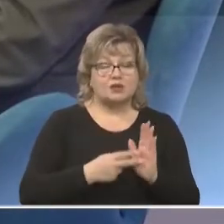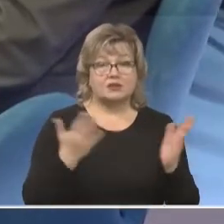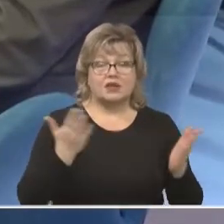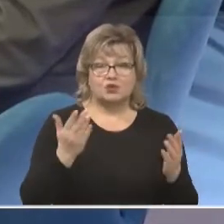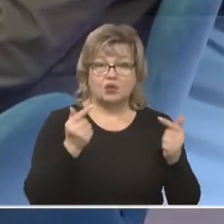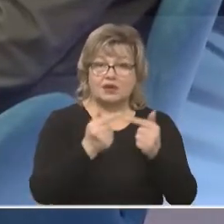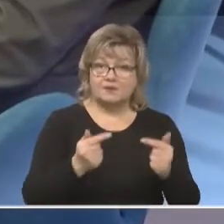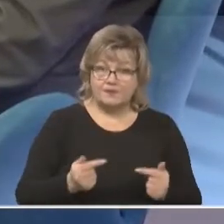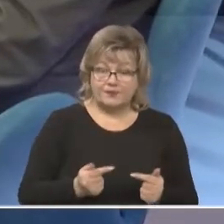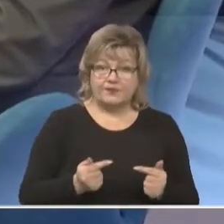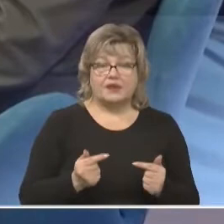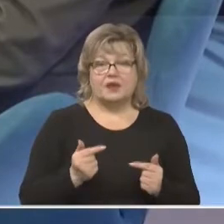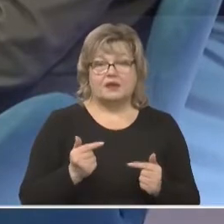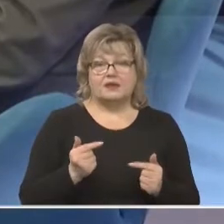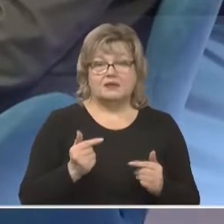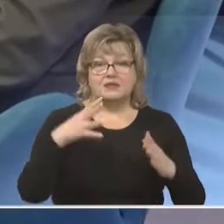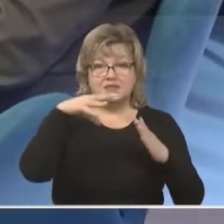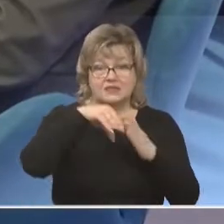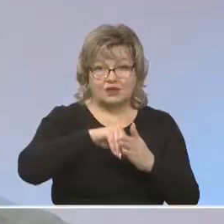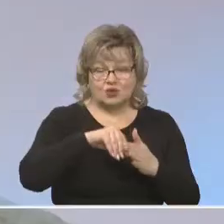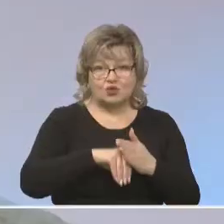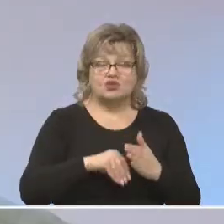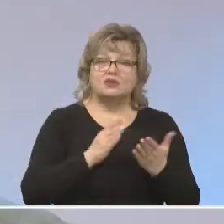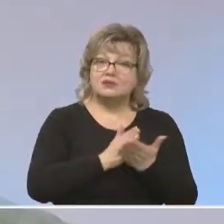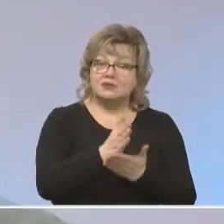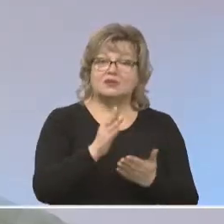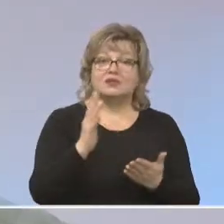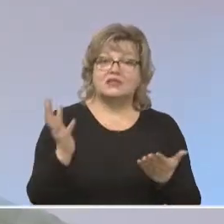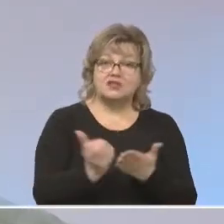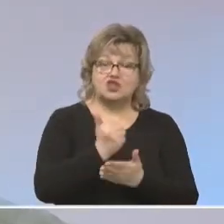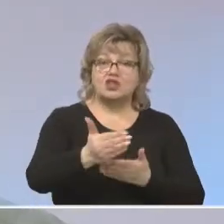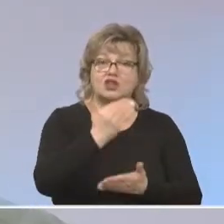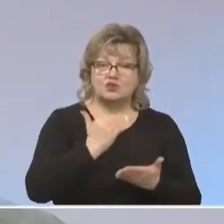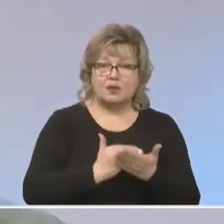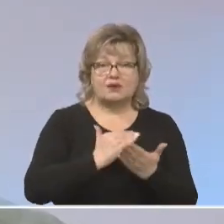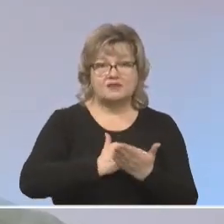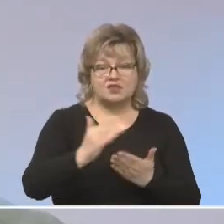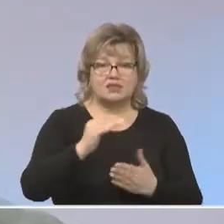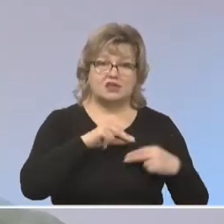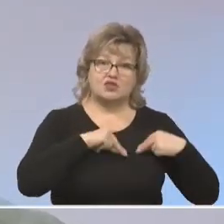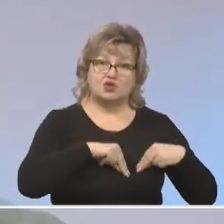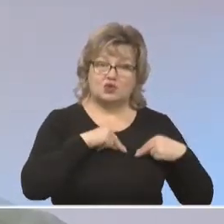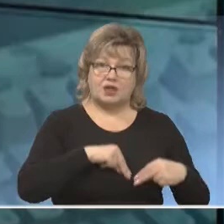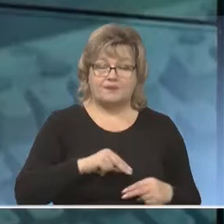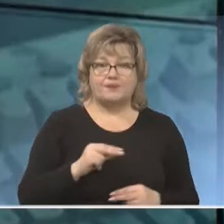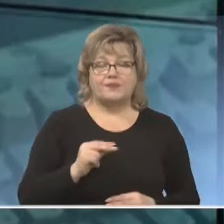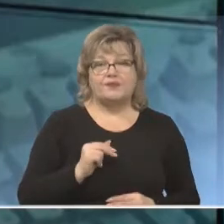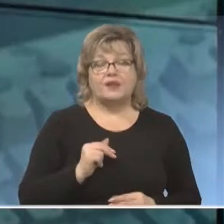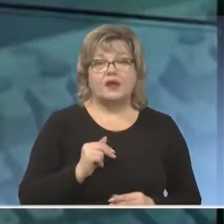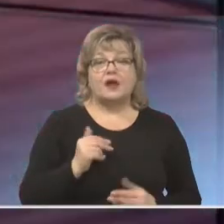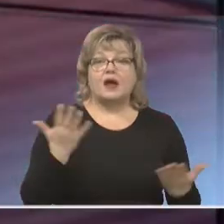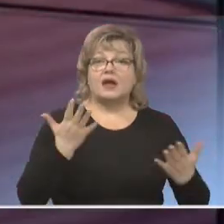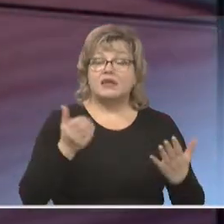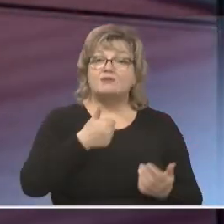непосредственно вот он заточен на достижение результата повышения производительности труда. Так, какими способами?